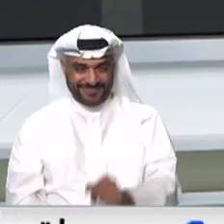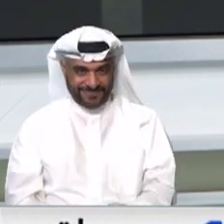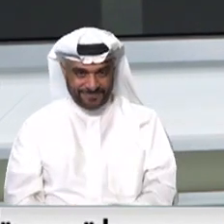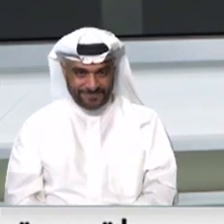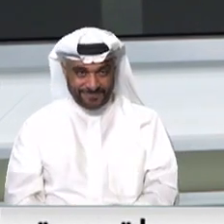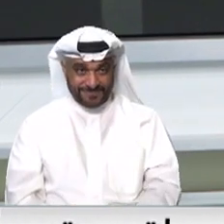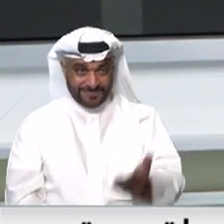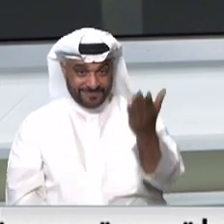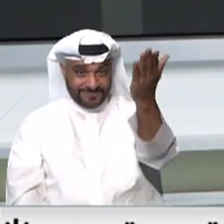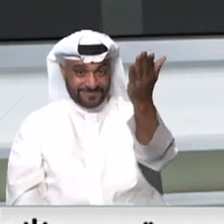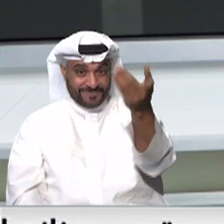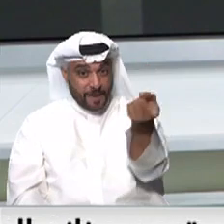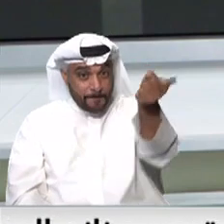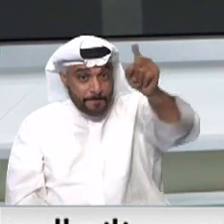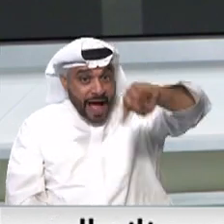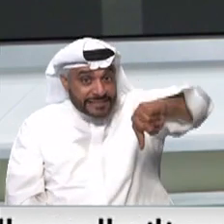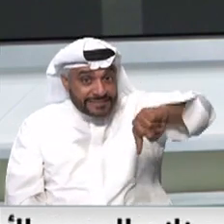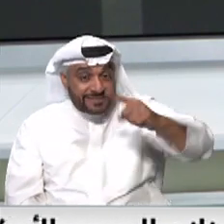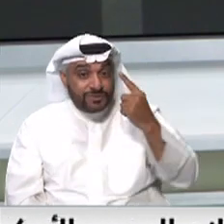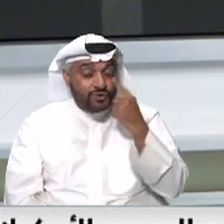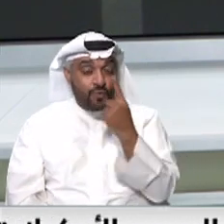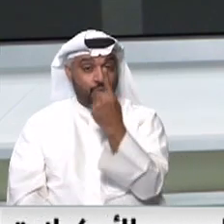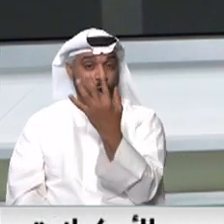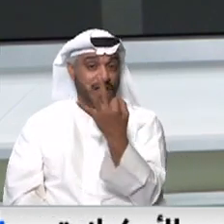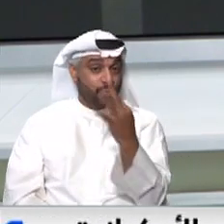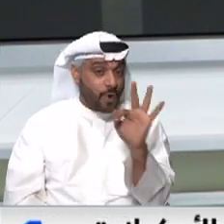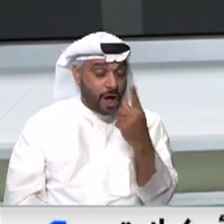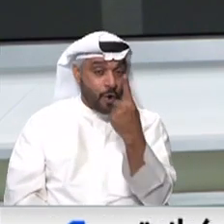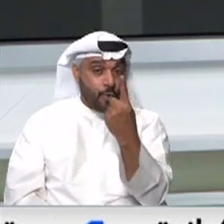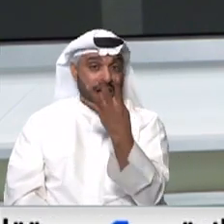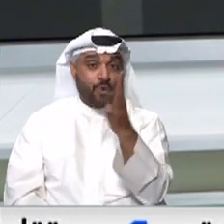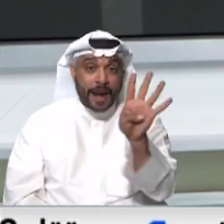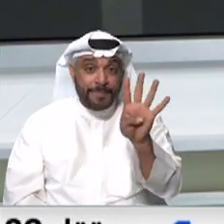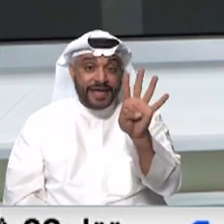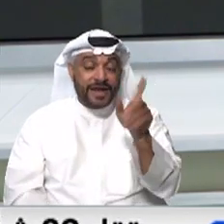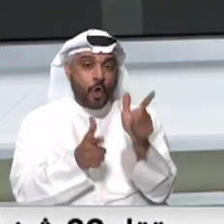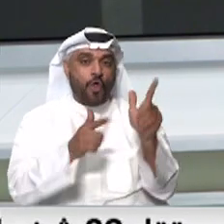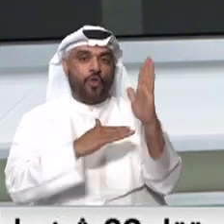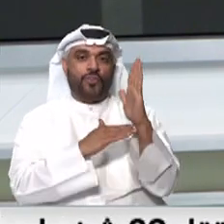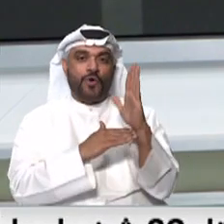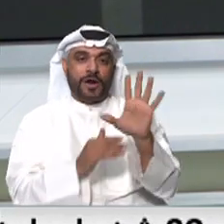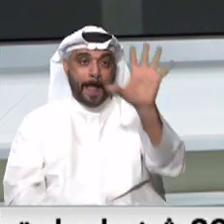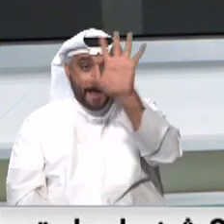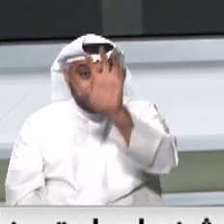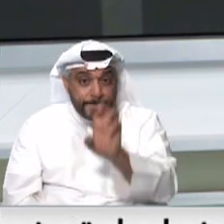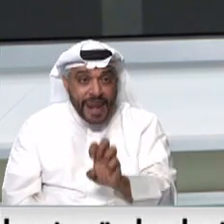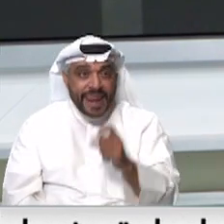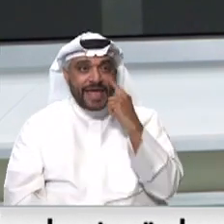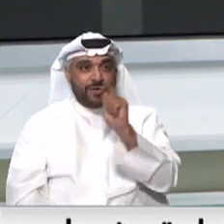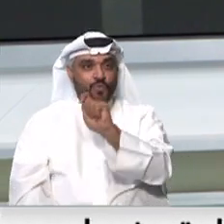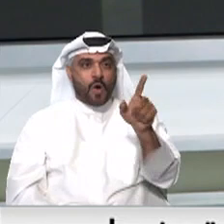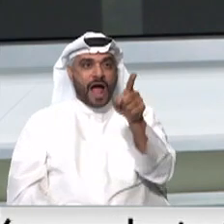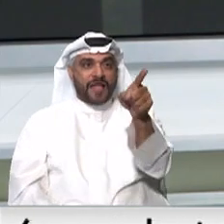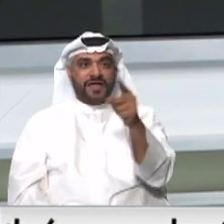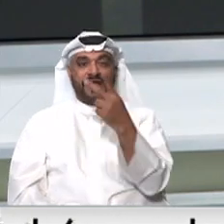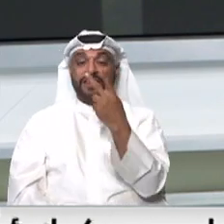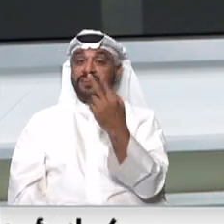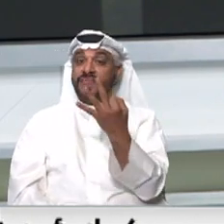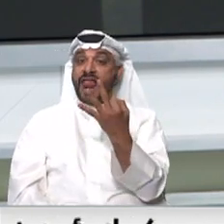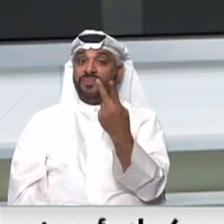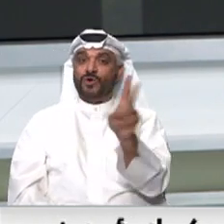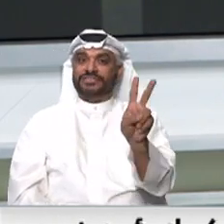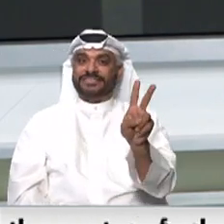المقبل باكر باذن الله 41 العظمى والصغرى 23 هوا كوس خفيف الى معتدل السرعه من 8 ل 28 خلال النهار